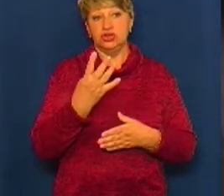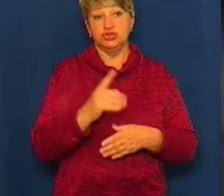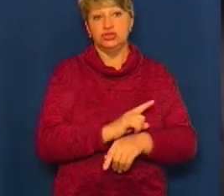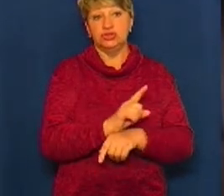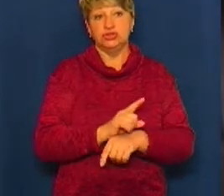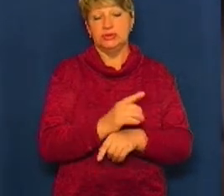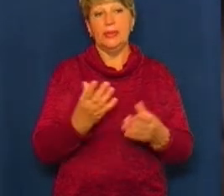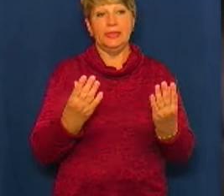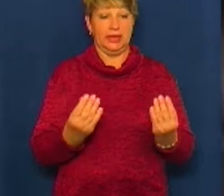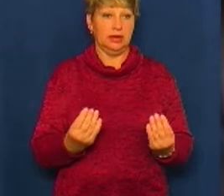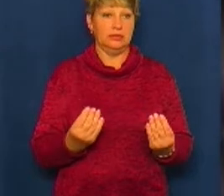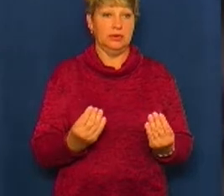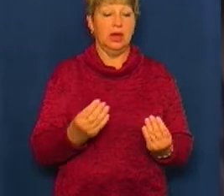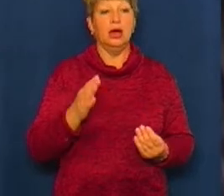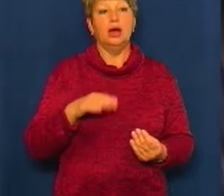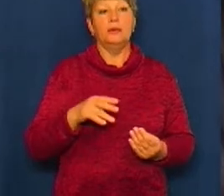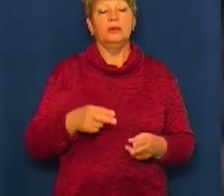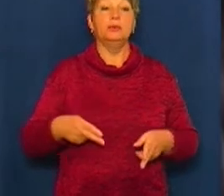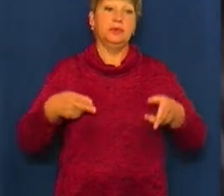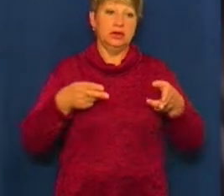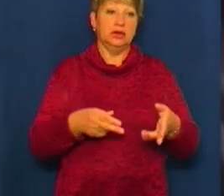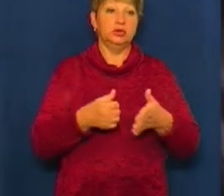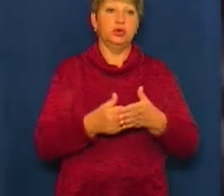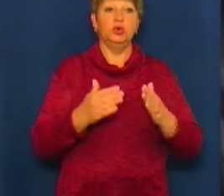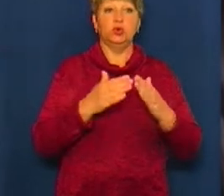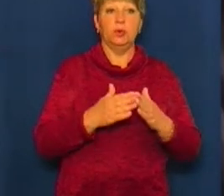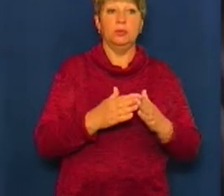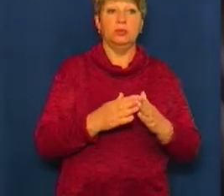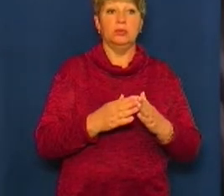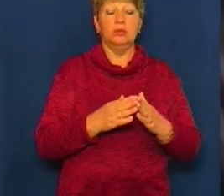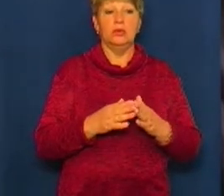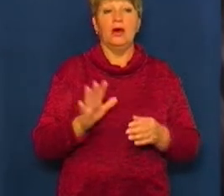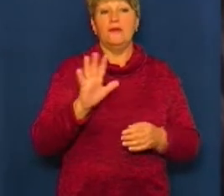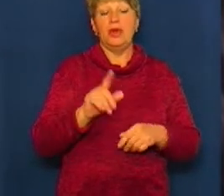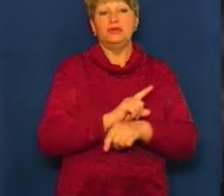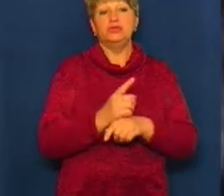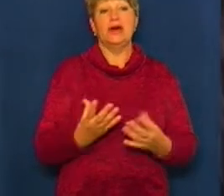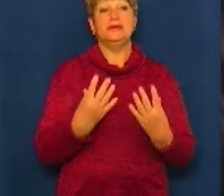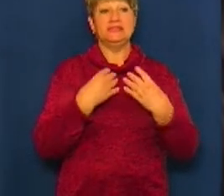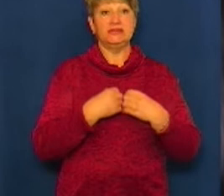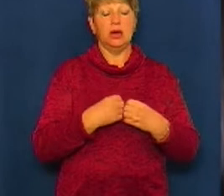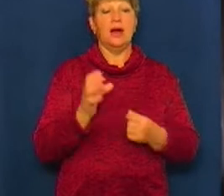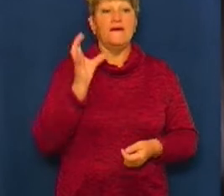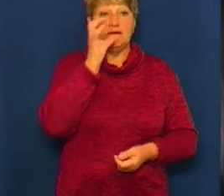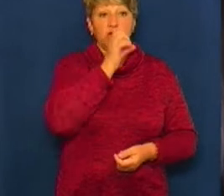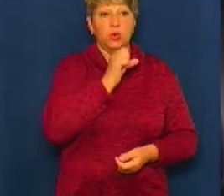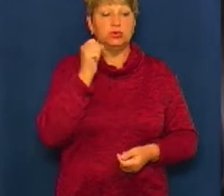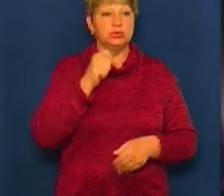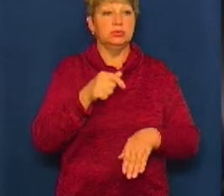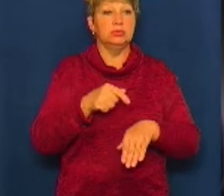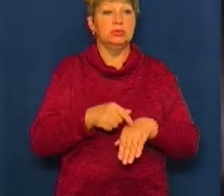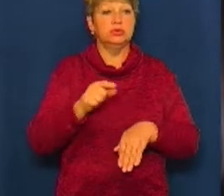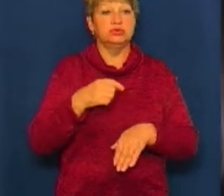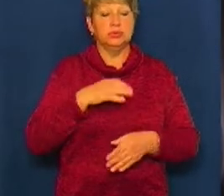4 годин дня. Потім приїхав додому, 5 годин я їх з'їв. І вночі я відчув, що мені